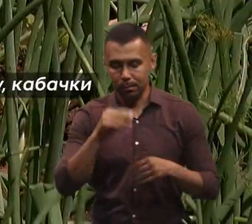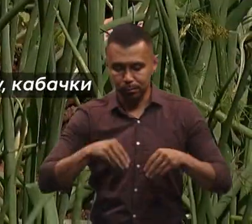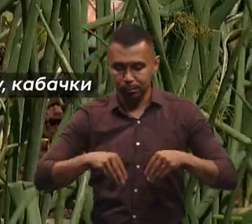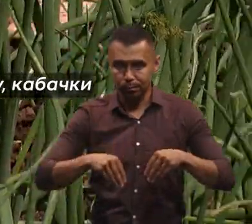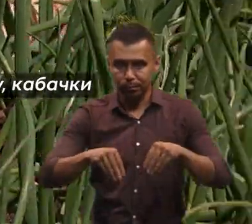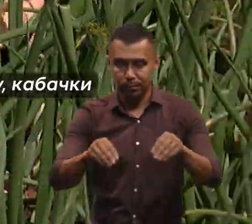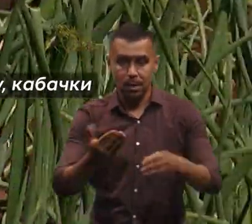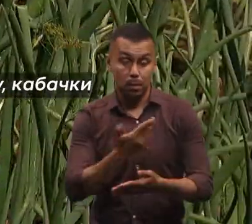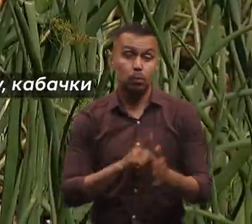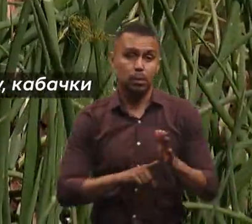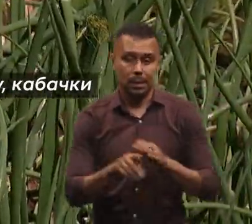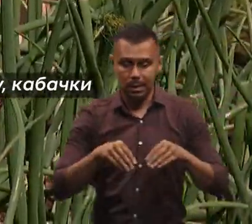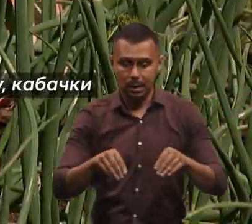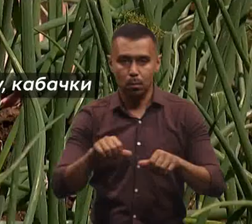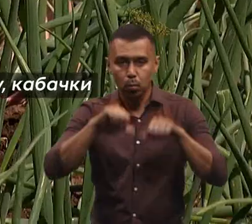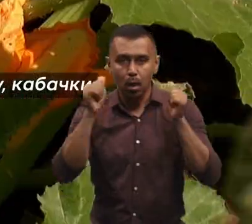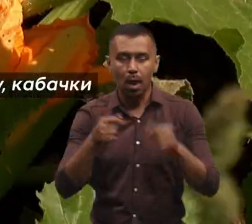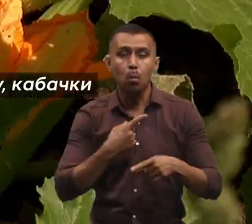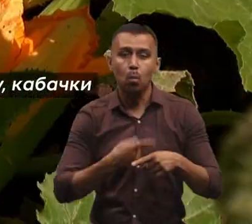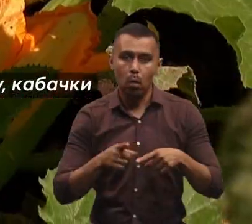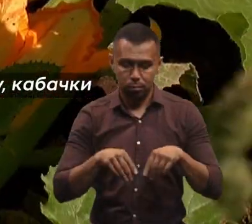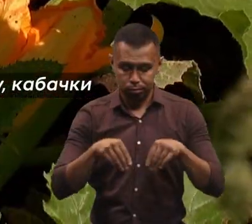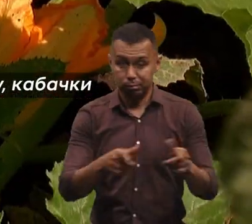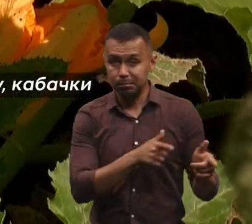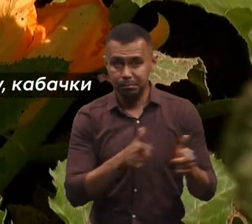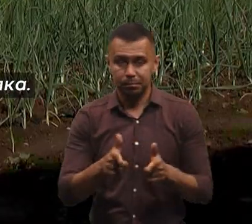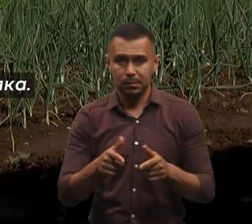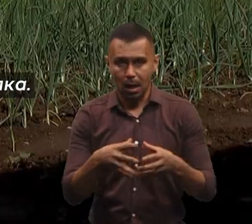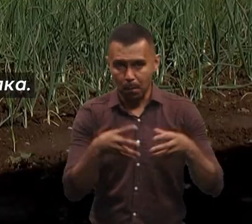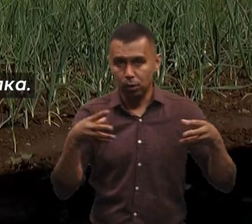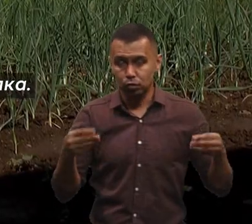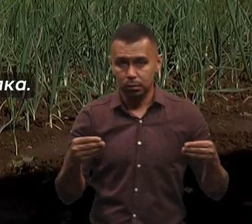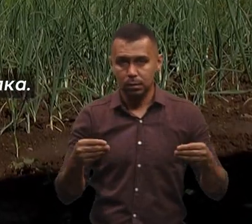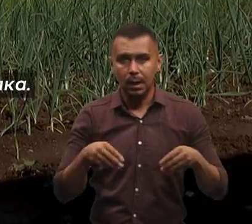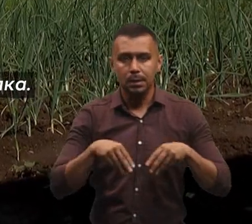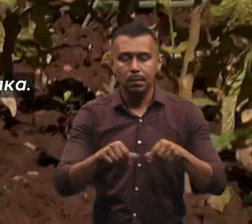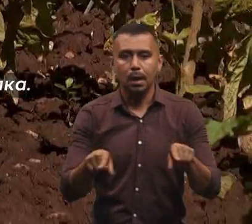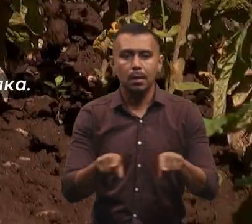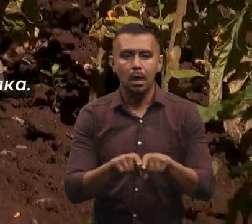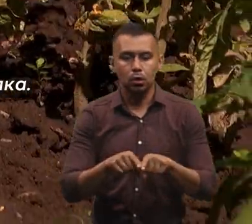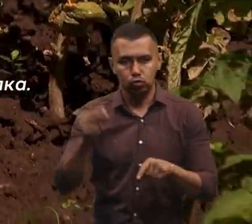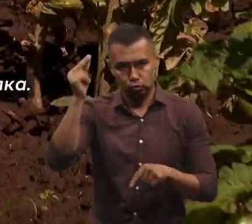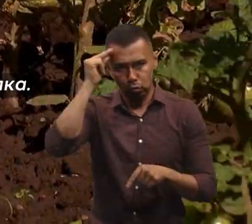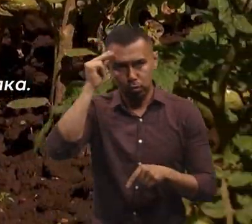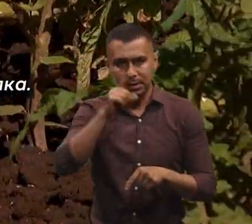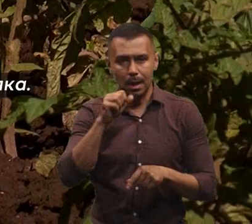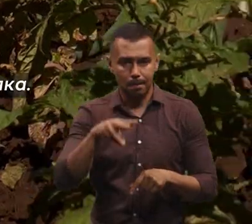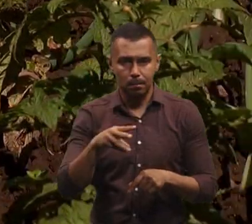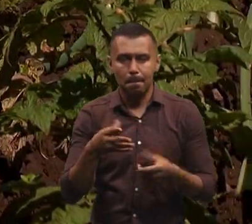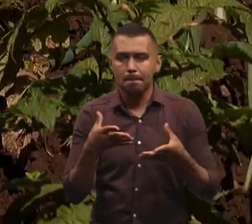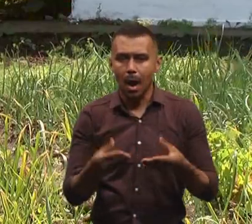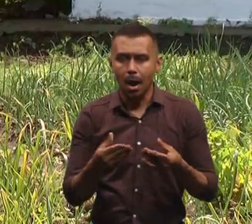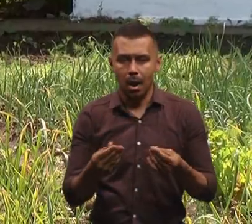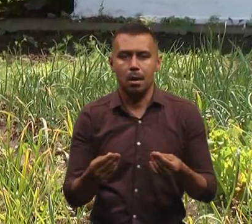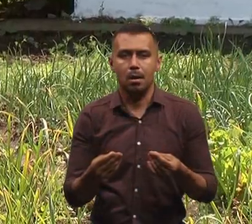перемоги. Ми почали садити бурячок, морковочку посадили, кабачки. Земля така чорнозьом, пушиста, м'яка,